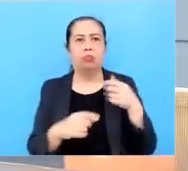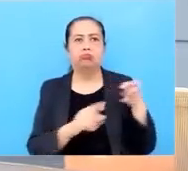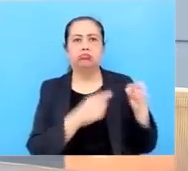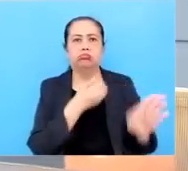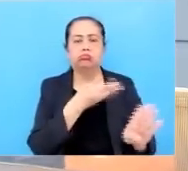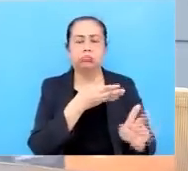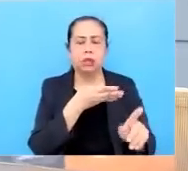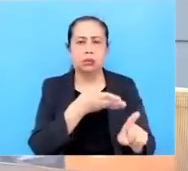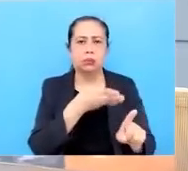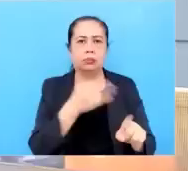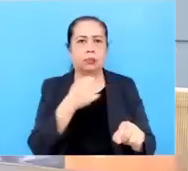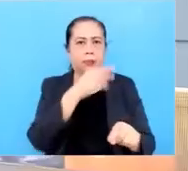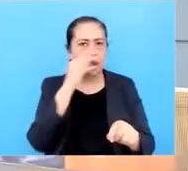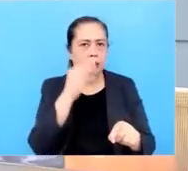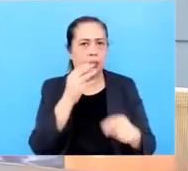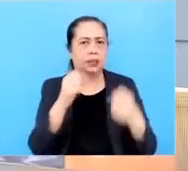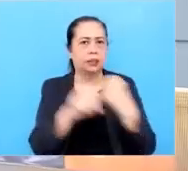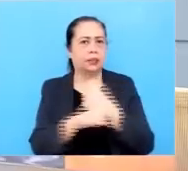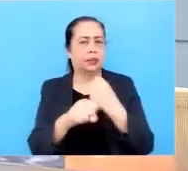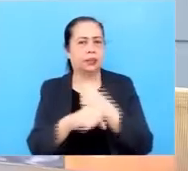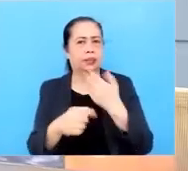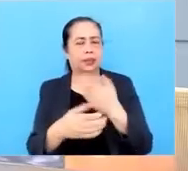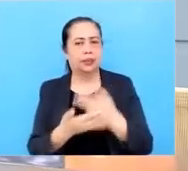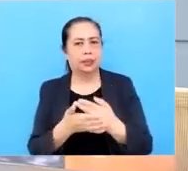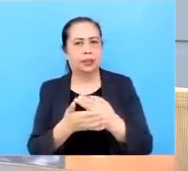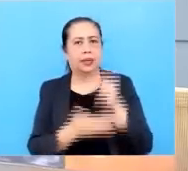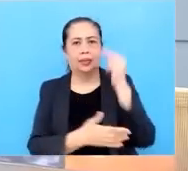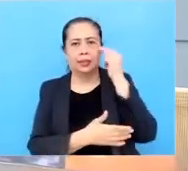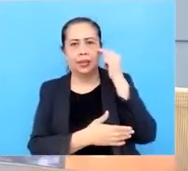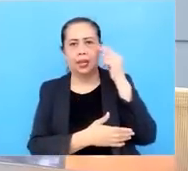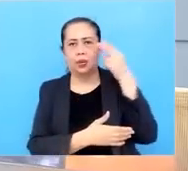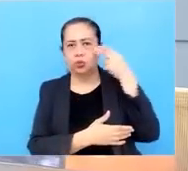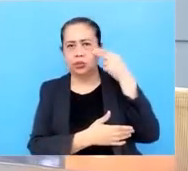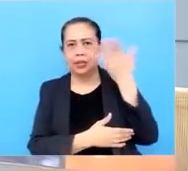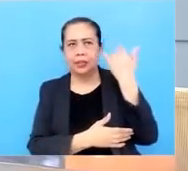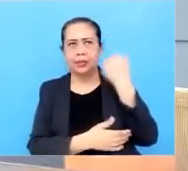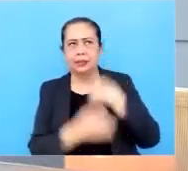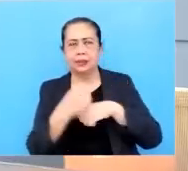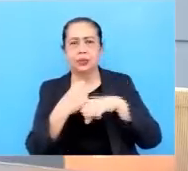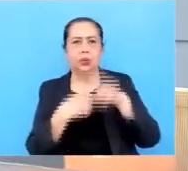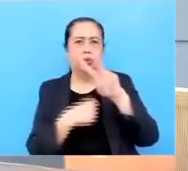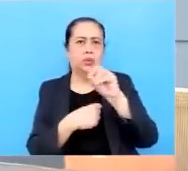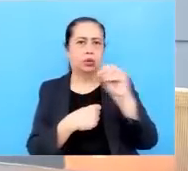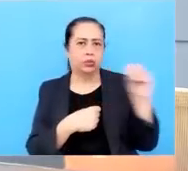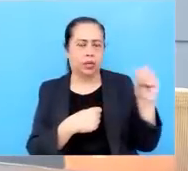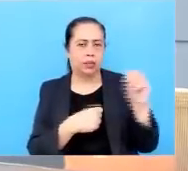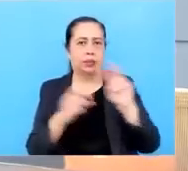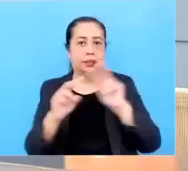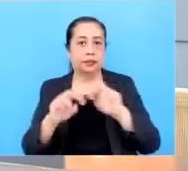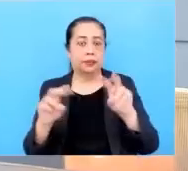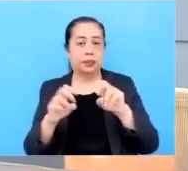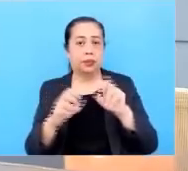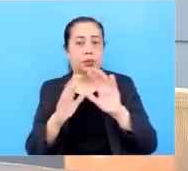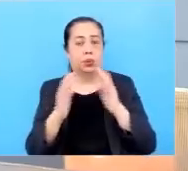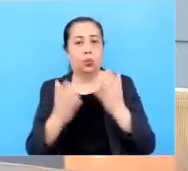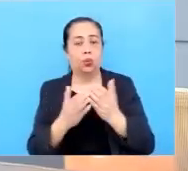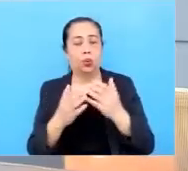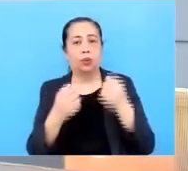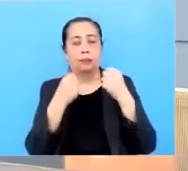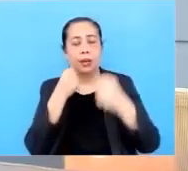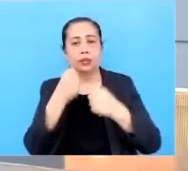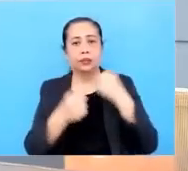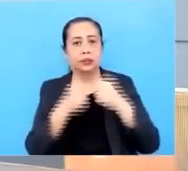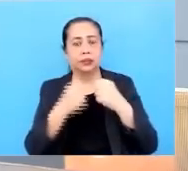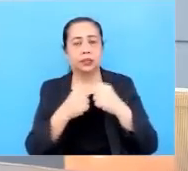Manny Pacquiao sa laban nito kay Nidal Hussein noong taong 2000. Iniimbestigahan naman ng World Boxing Council ang